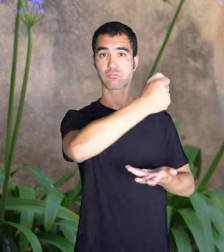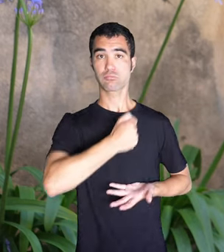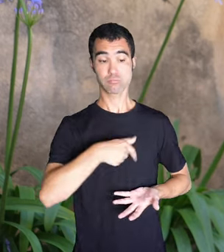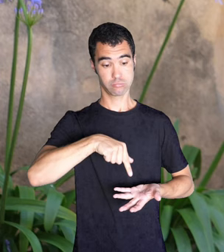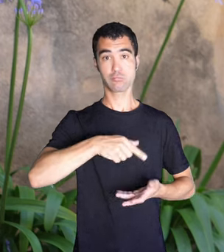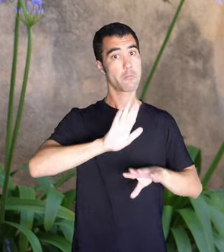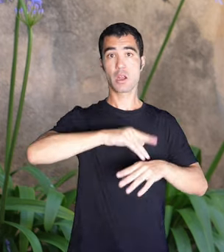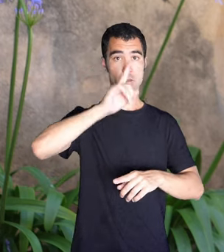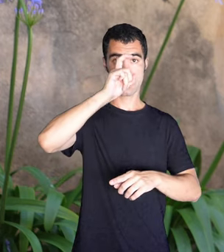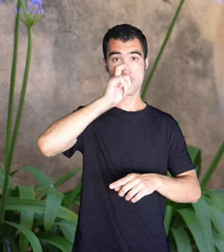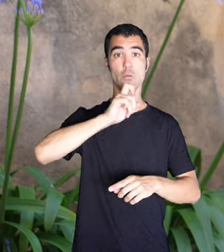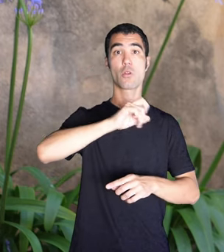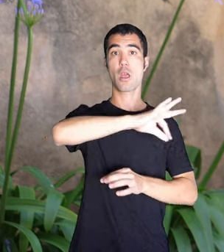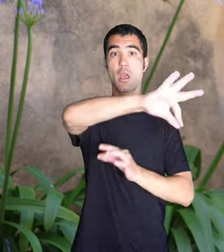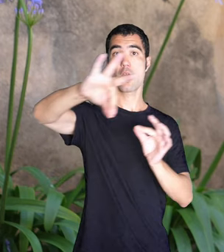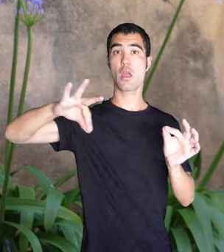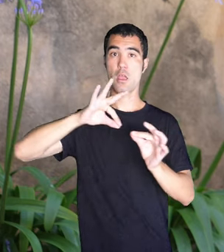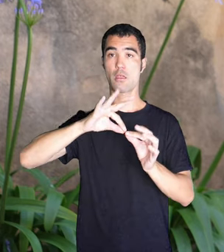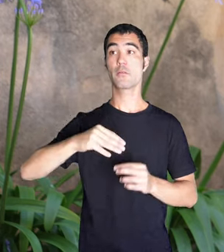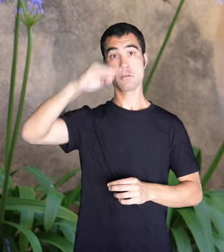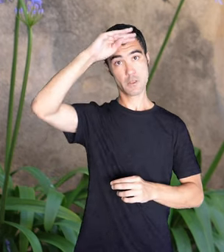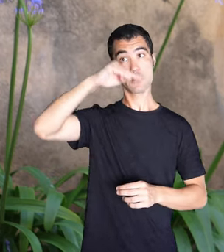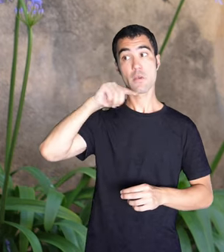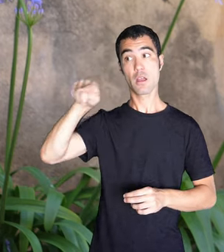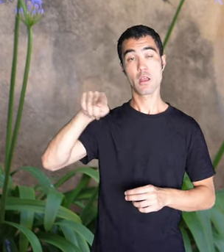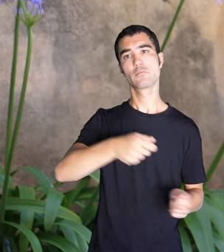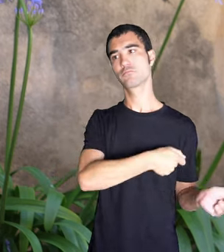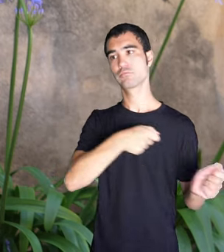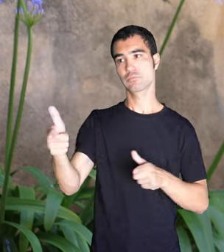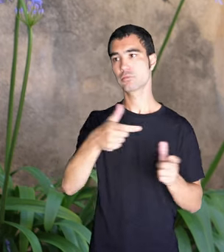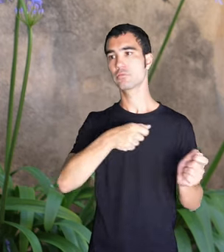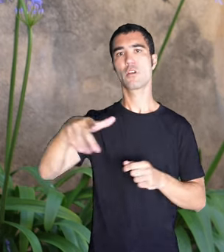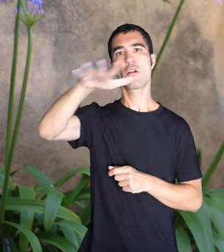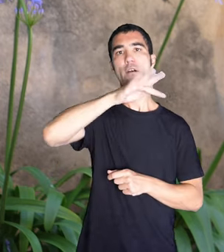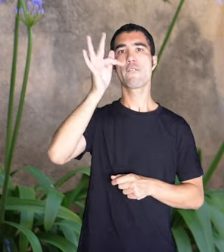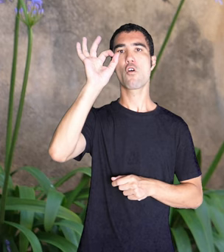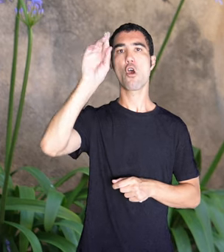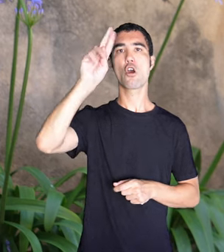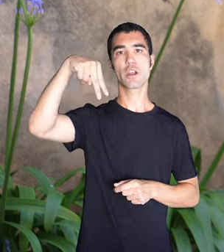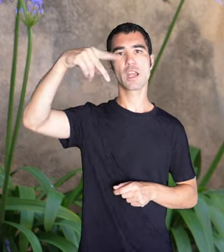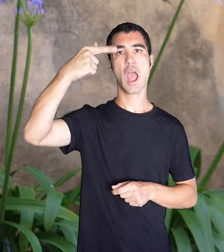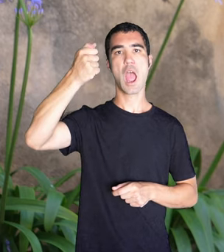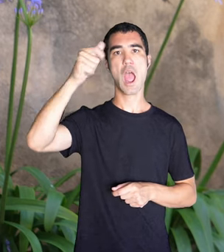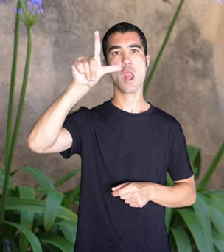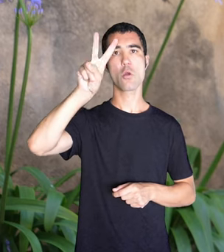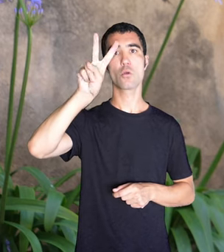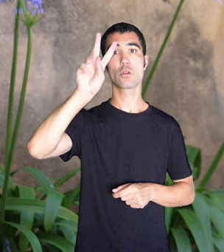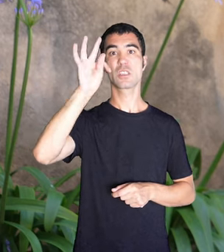oli per tot l'any. I a mon pare li duen, de per forn a l'uig, sempre li duen